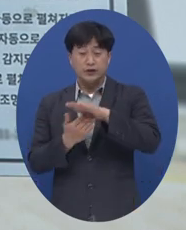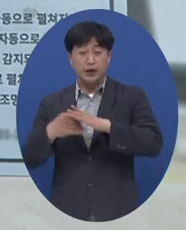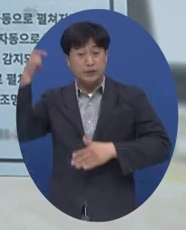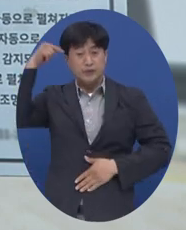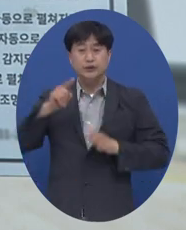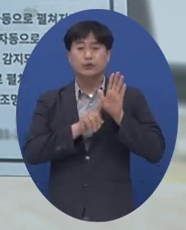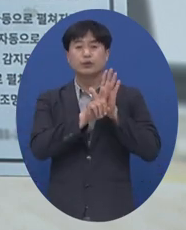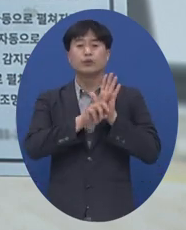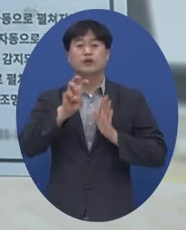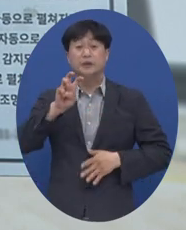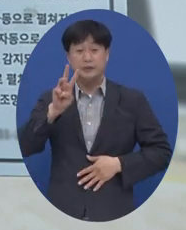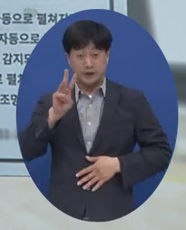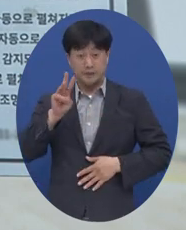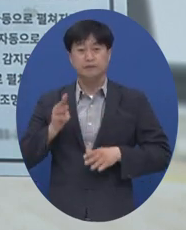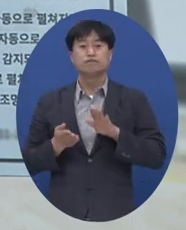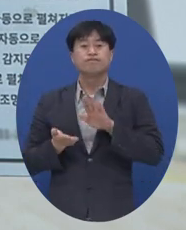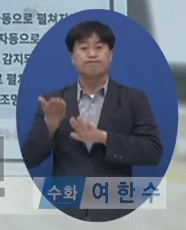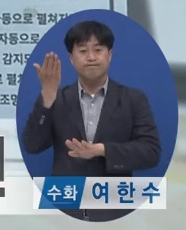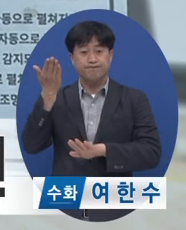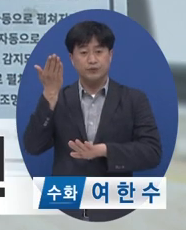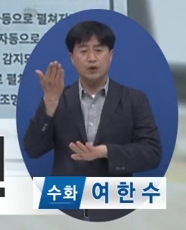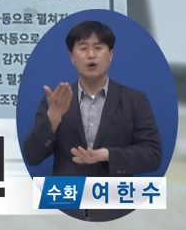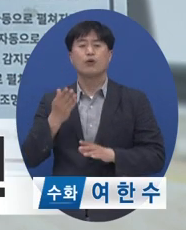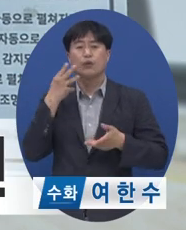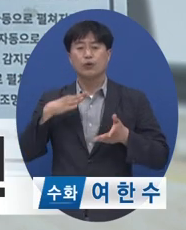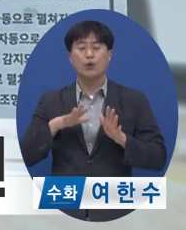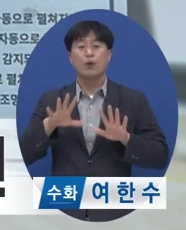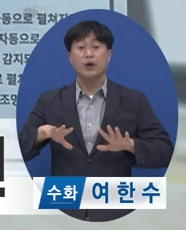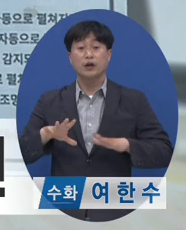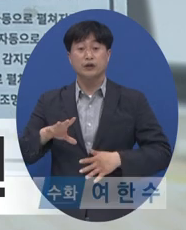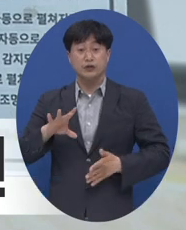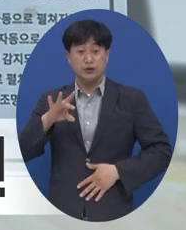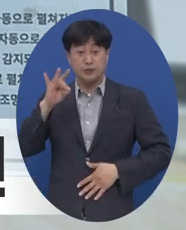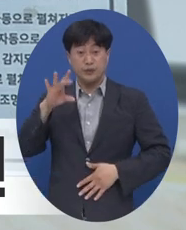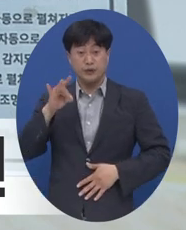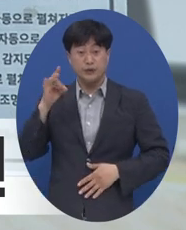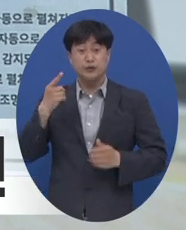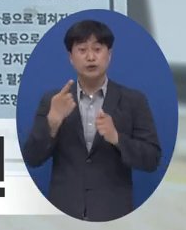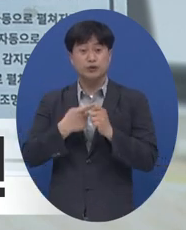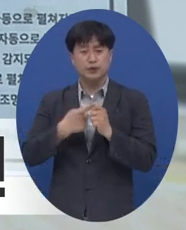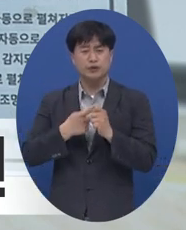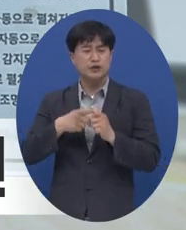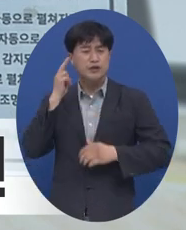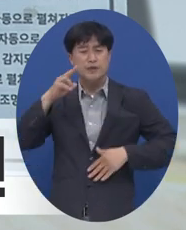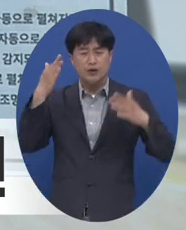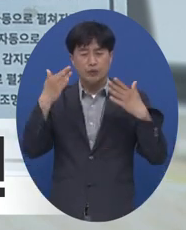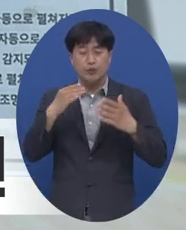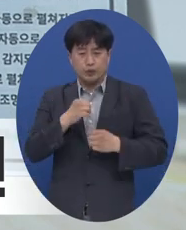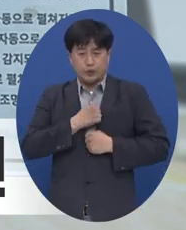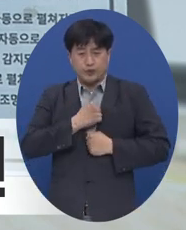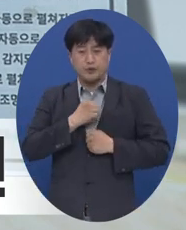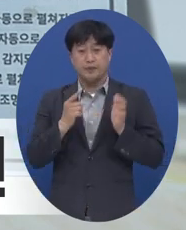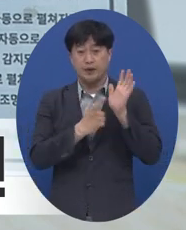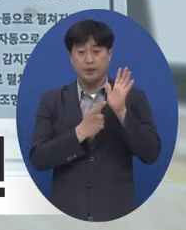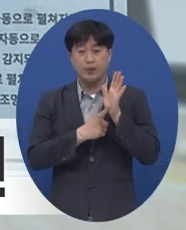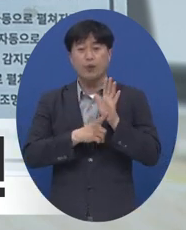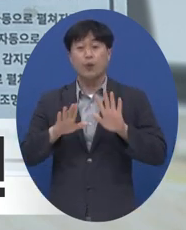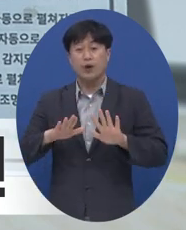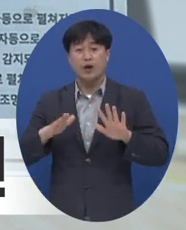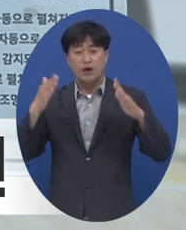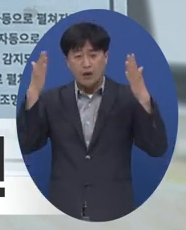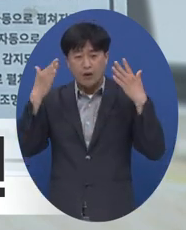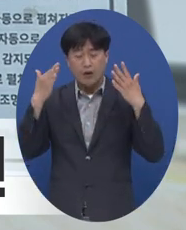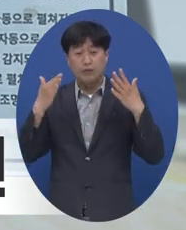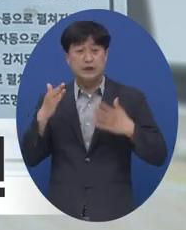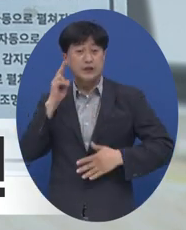최고 체감 온도가 33도를 넘어서면서 경기도에 올해 첫 폭염주의보가 내려졌는데요. 경기도가 올여름 폭염